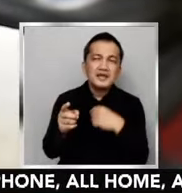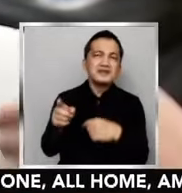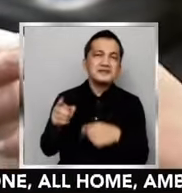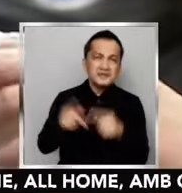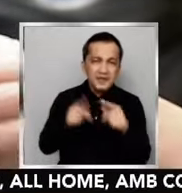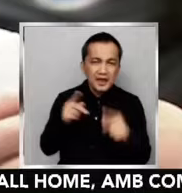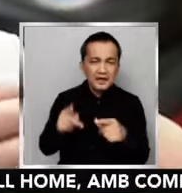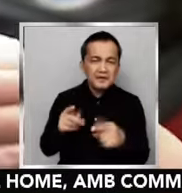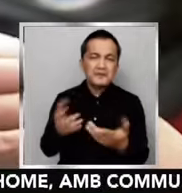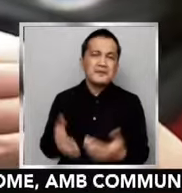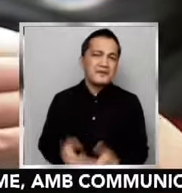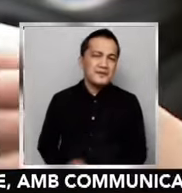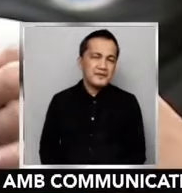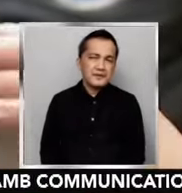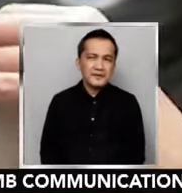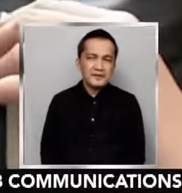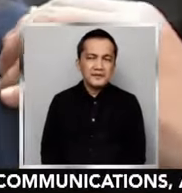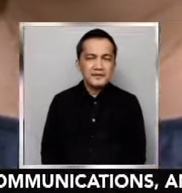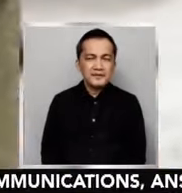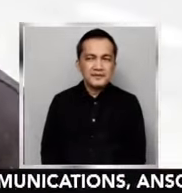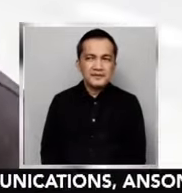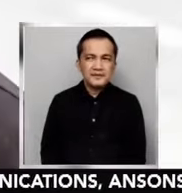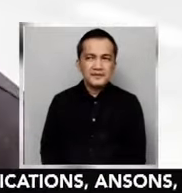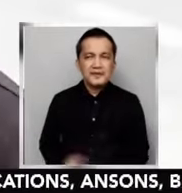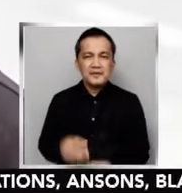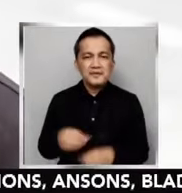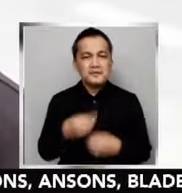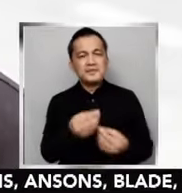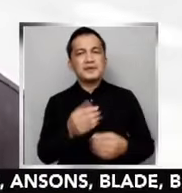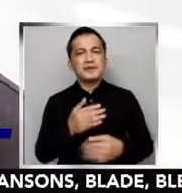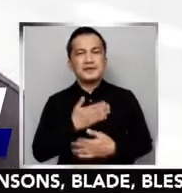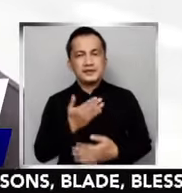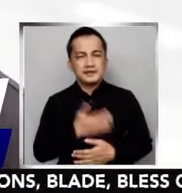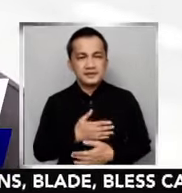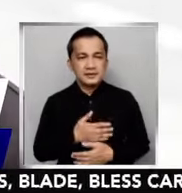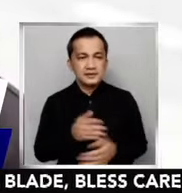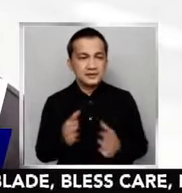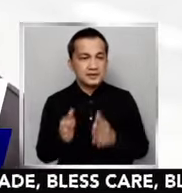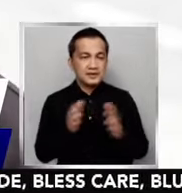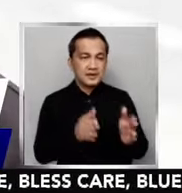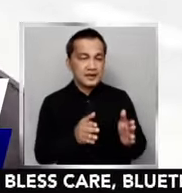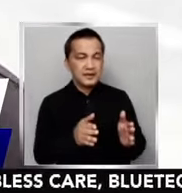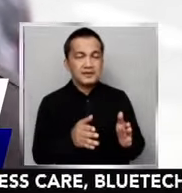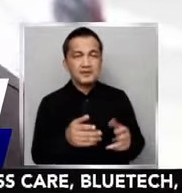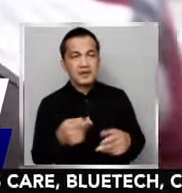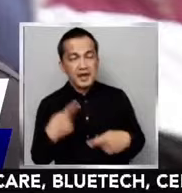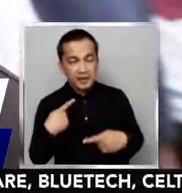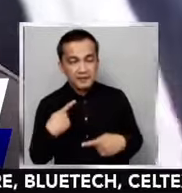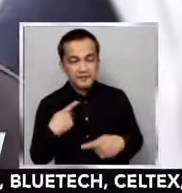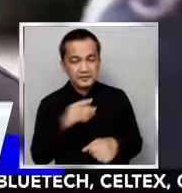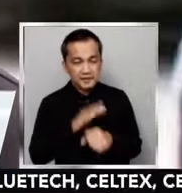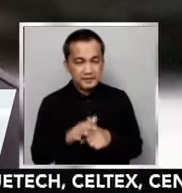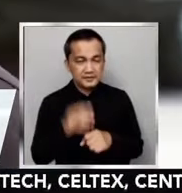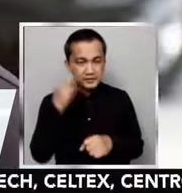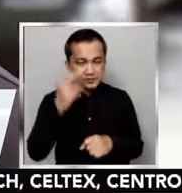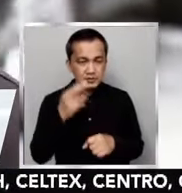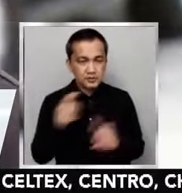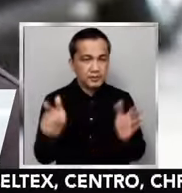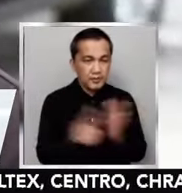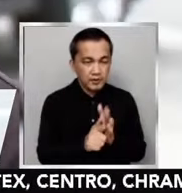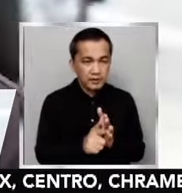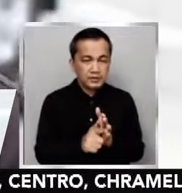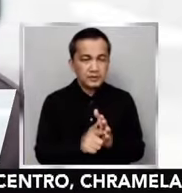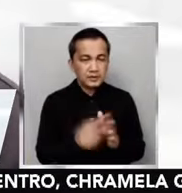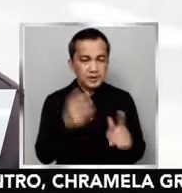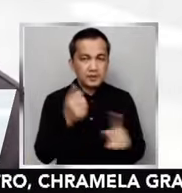Eh ano baang nagpapasaya OP kung may sapat naman po na parang rason kung para Iban like kung apektado na